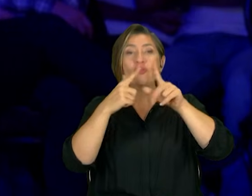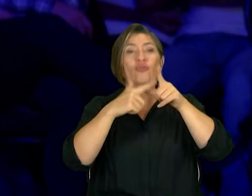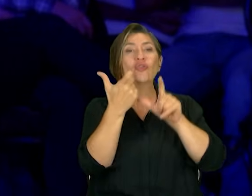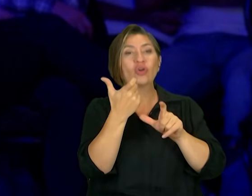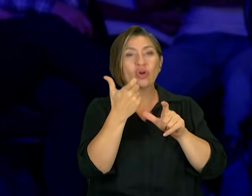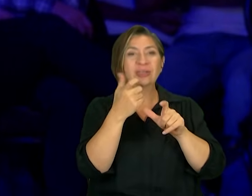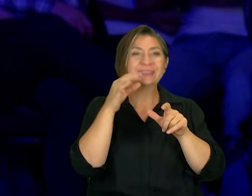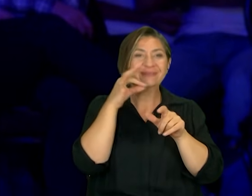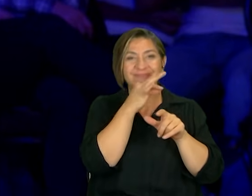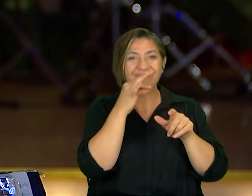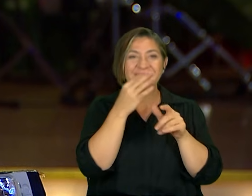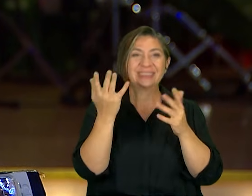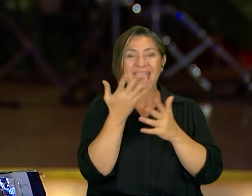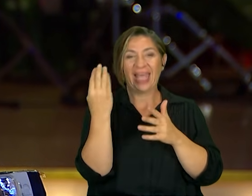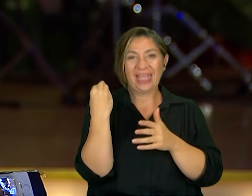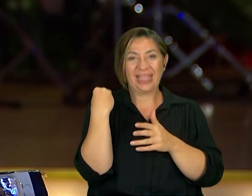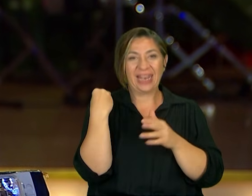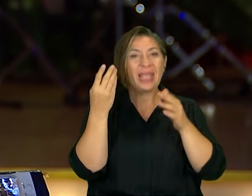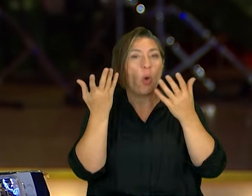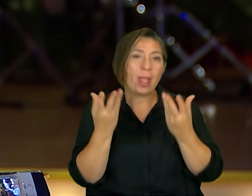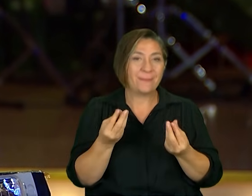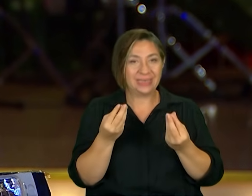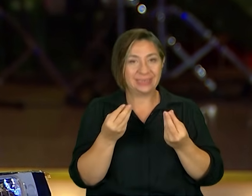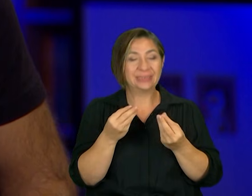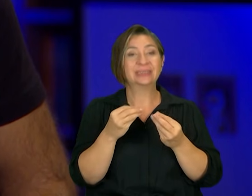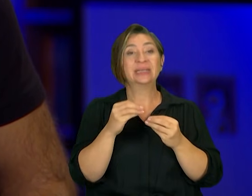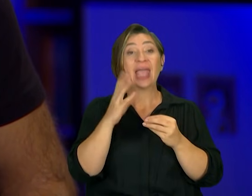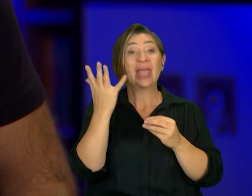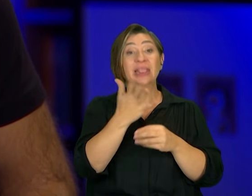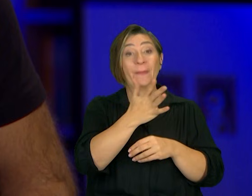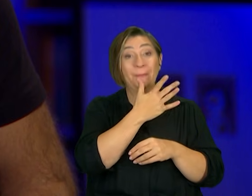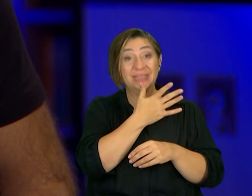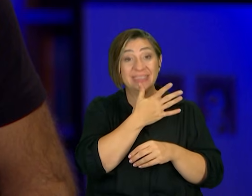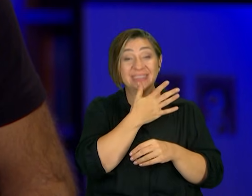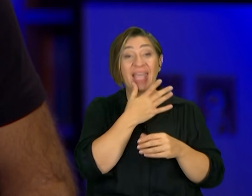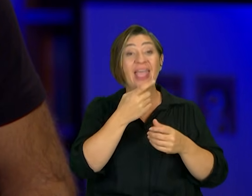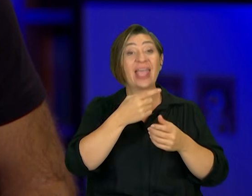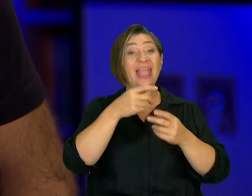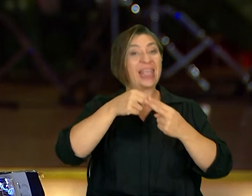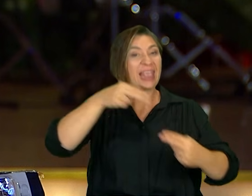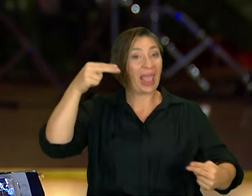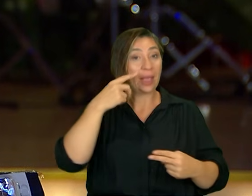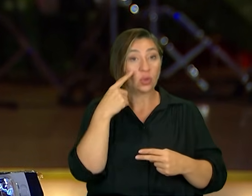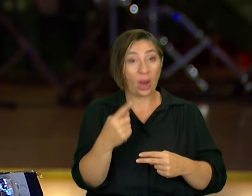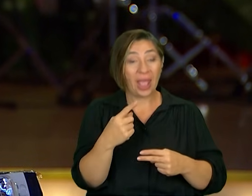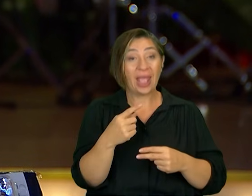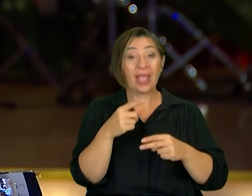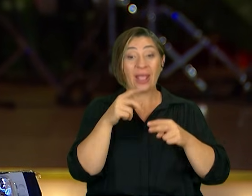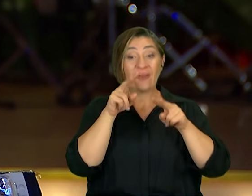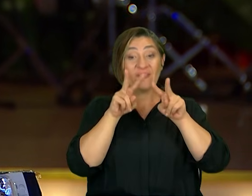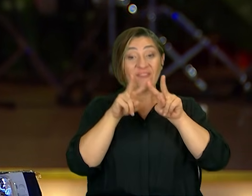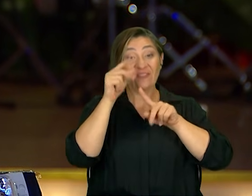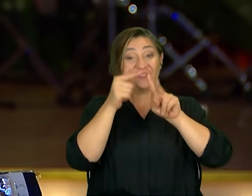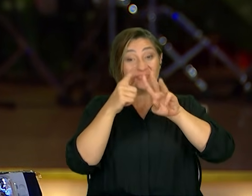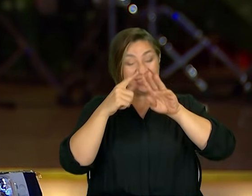göre nispeten daha yeni sayılabiliyor. En bilindik efsaneye göre Wing